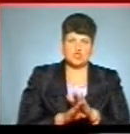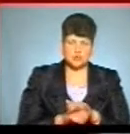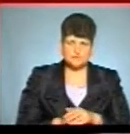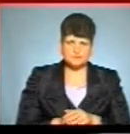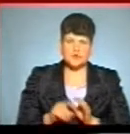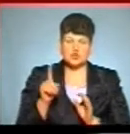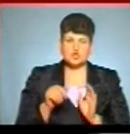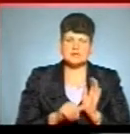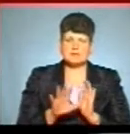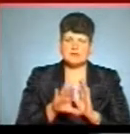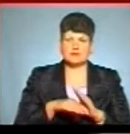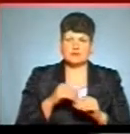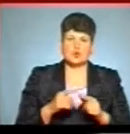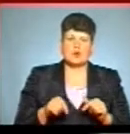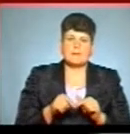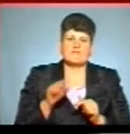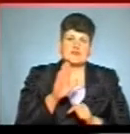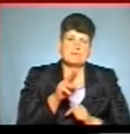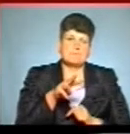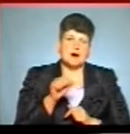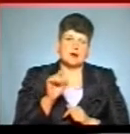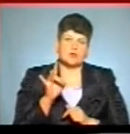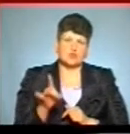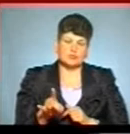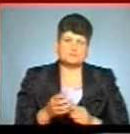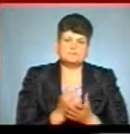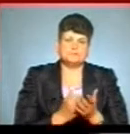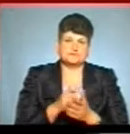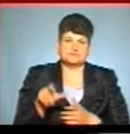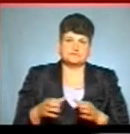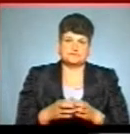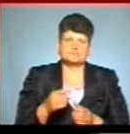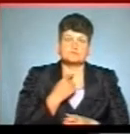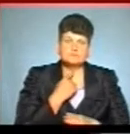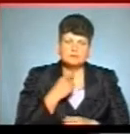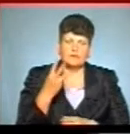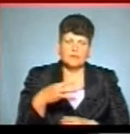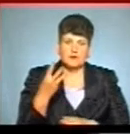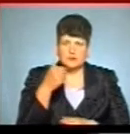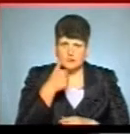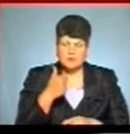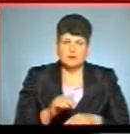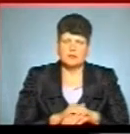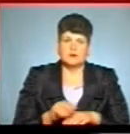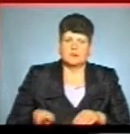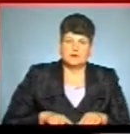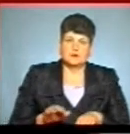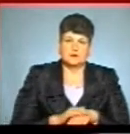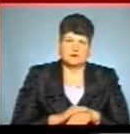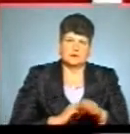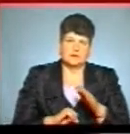165-й виборчий округ Василь Мартюк, кандидат від партії «Голос». 33 роки, директор благодійного фонду CFG.